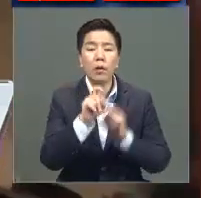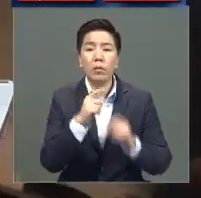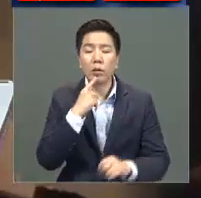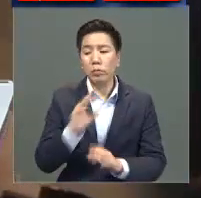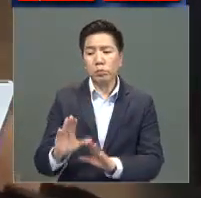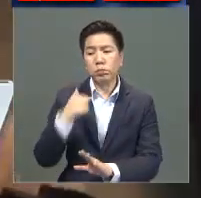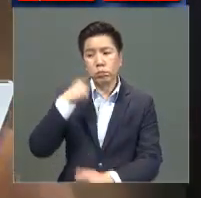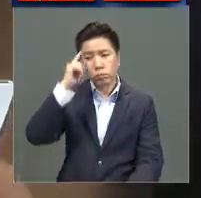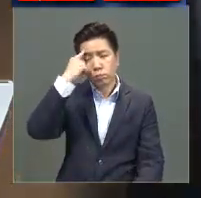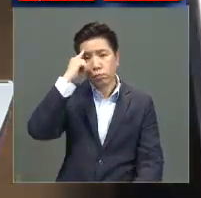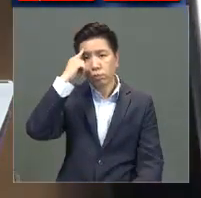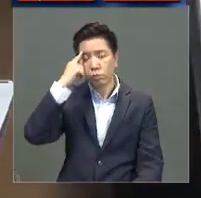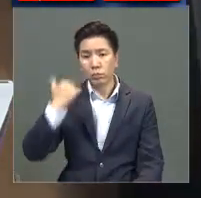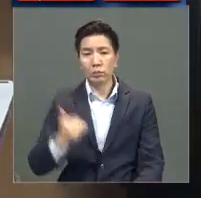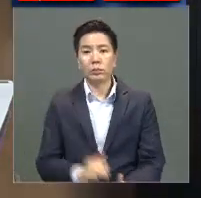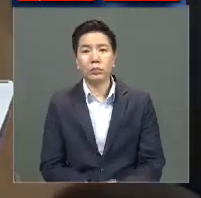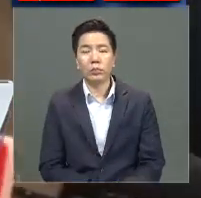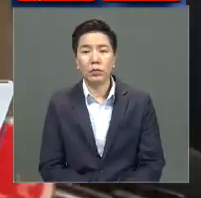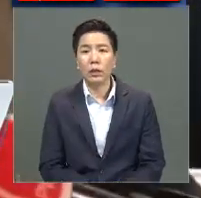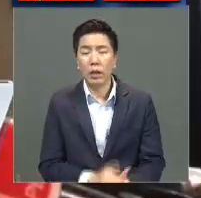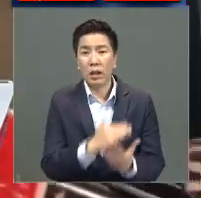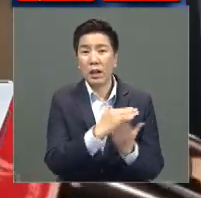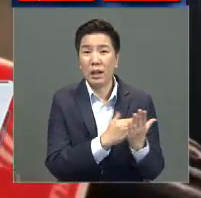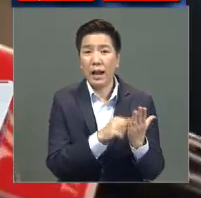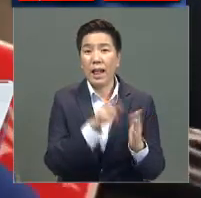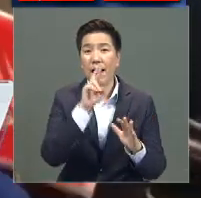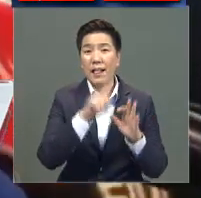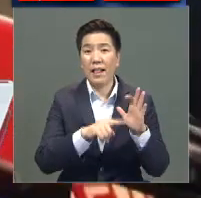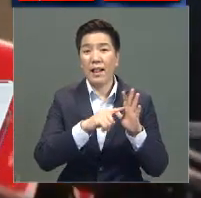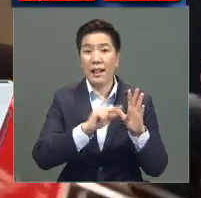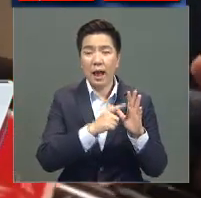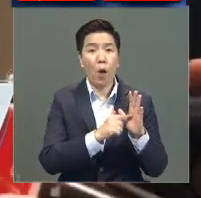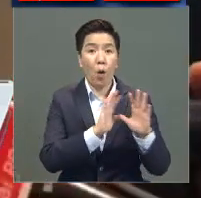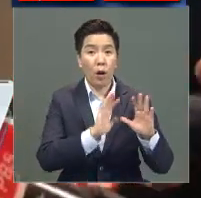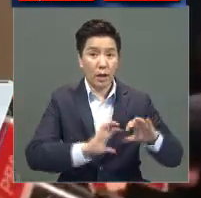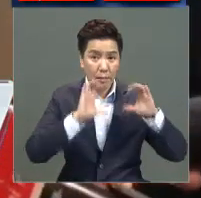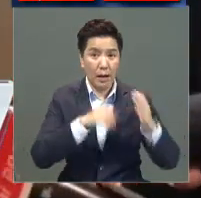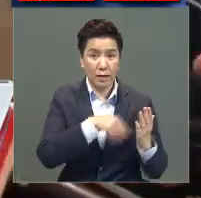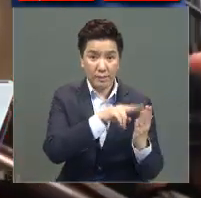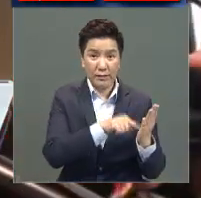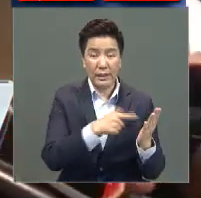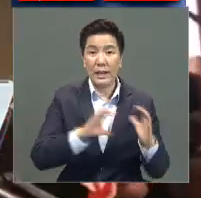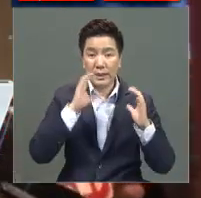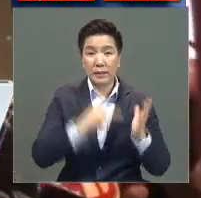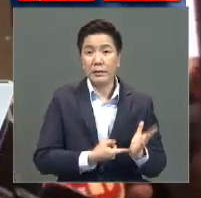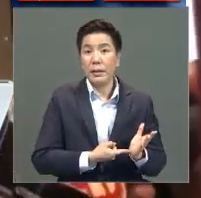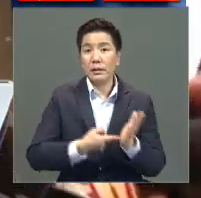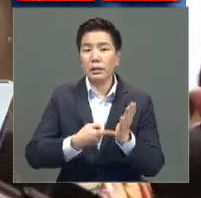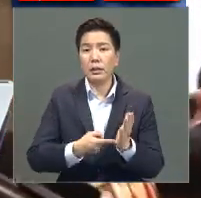องยื่นกับประธาน อาจารย์คะแล้วร่างที่รัฐบาลจะเสนอควบคู่ไปนี้ให้อาจารย์เป็นคนดูนะคะที่ท่านนายก ไม่ได้ อ้